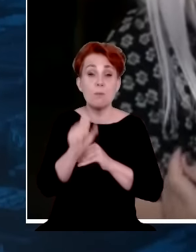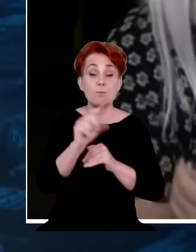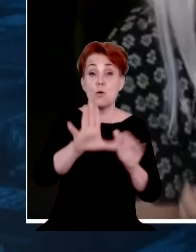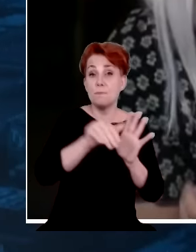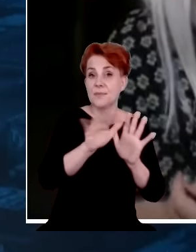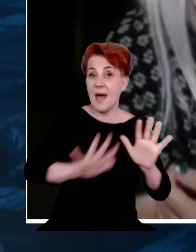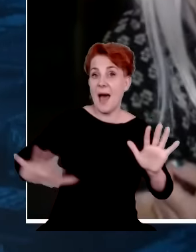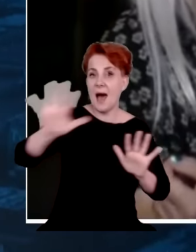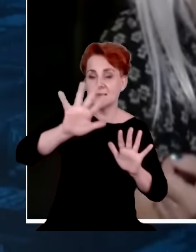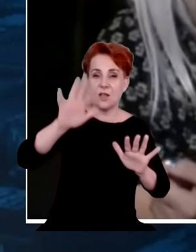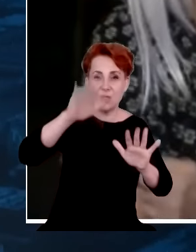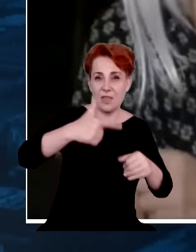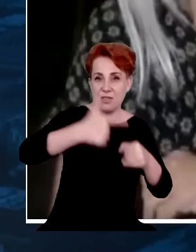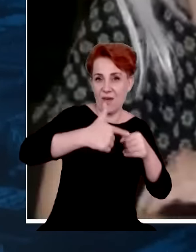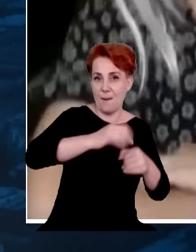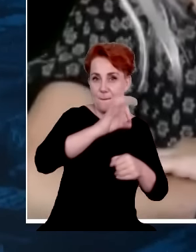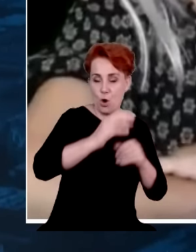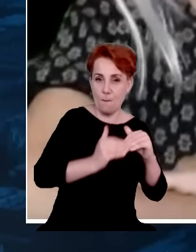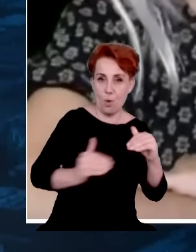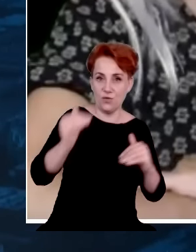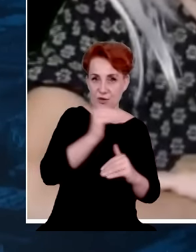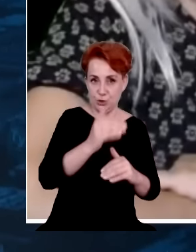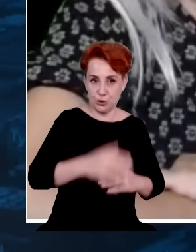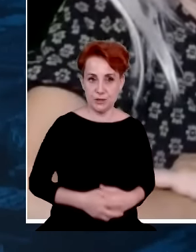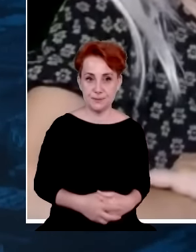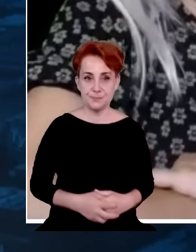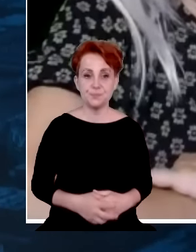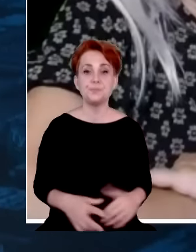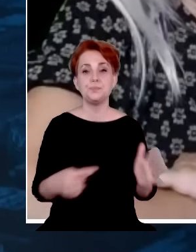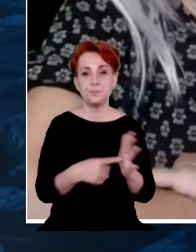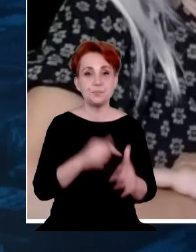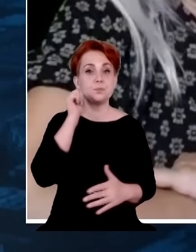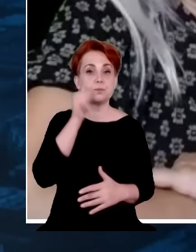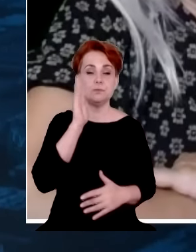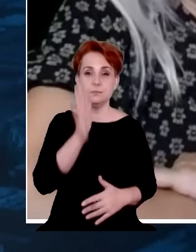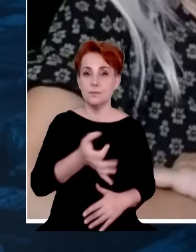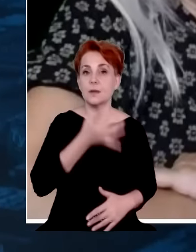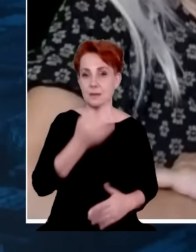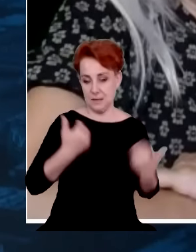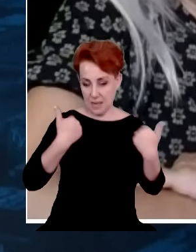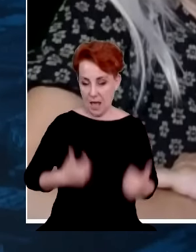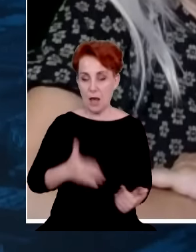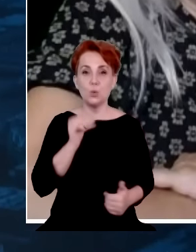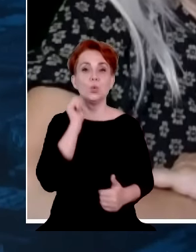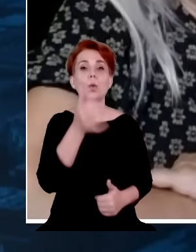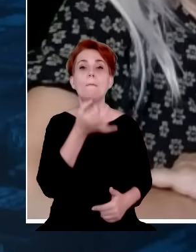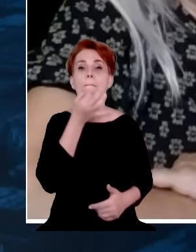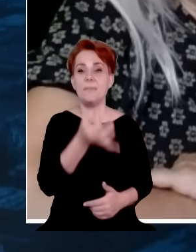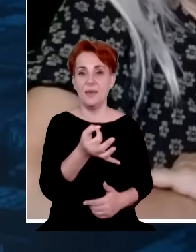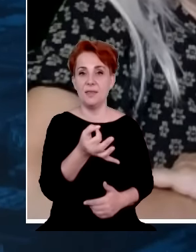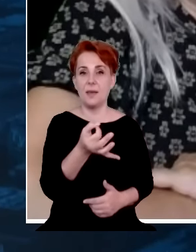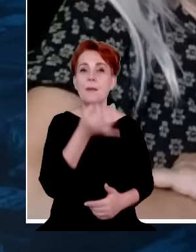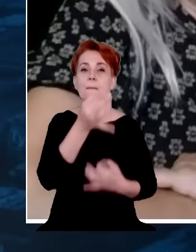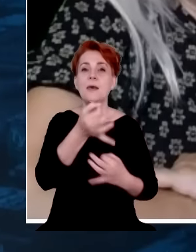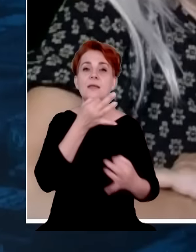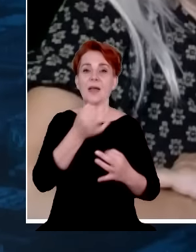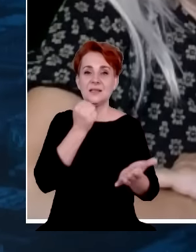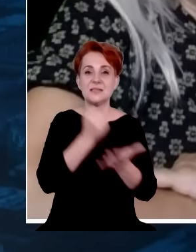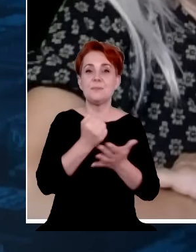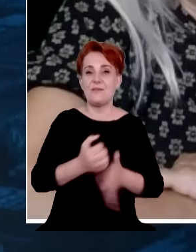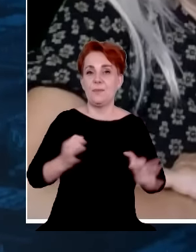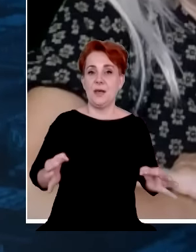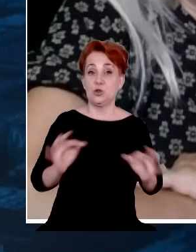są 20p yyy i też o to będziemy jutro pytać Będę osobiście o to pytać jutro w ramach pytań w sprawach bieżących w sejmie właśnie